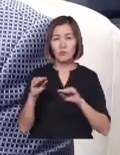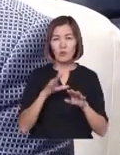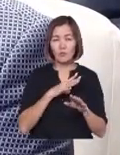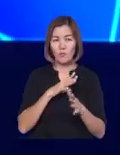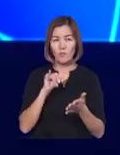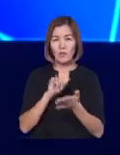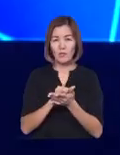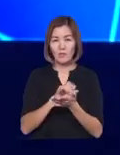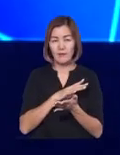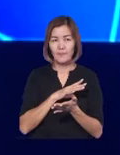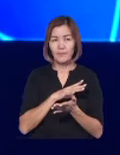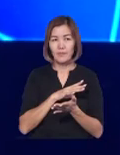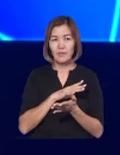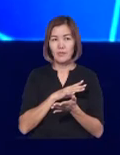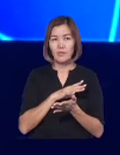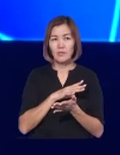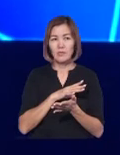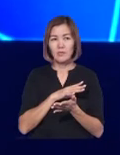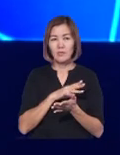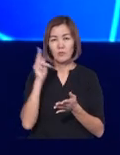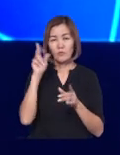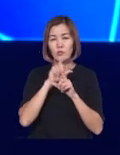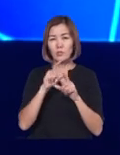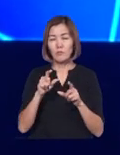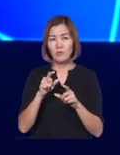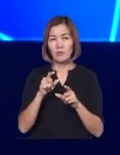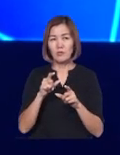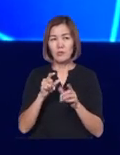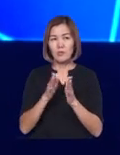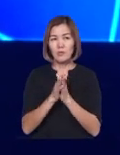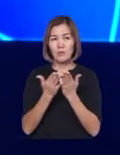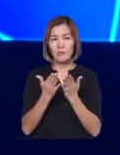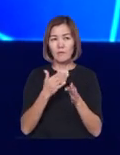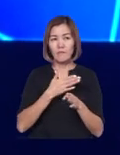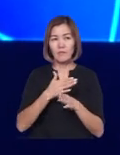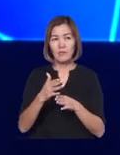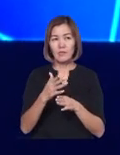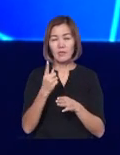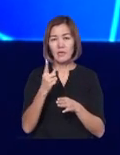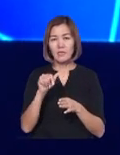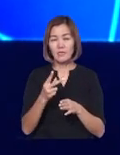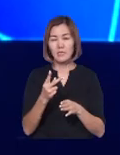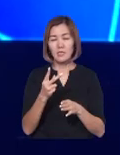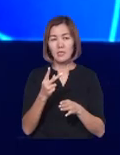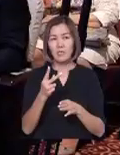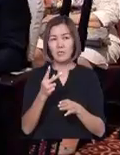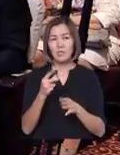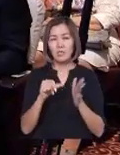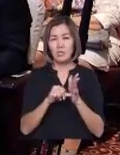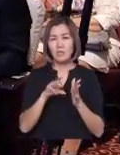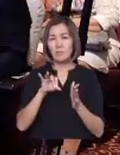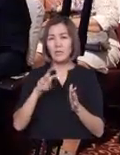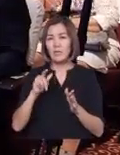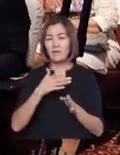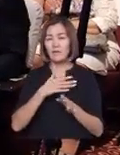На приобретение учебников и учебно-методических пособий было выделено 1,6 миллиарда тенге. В